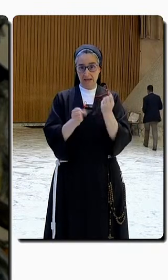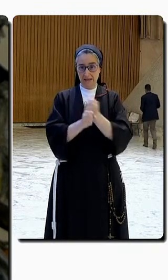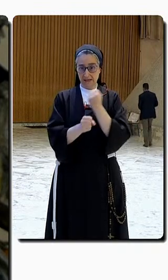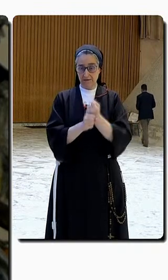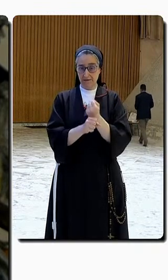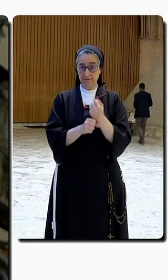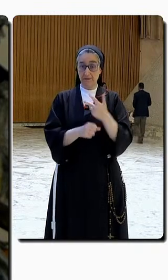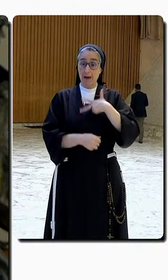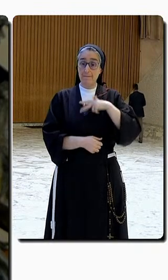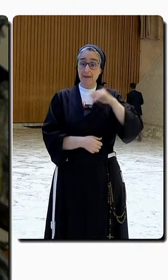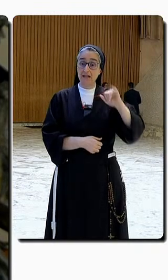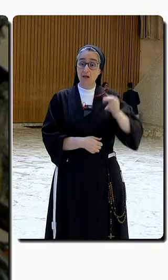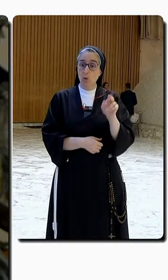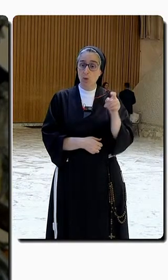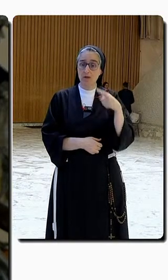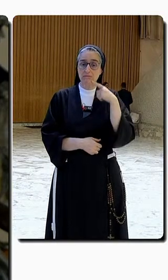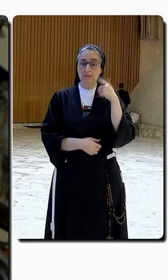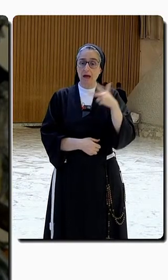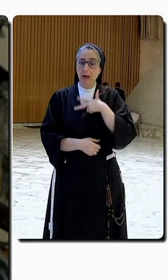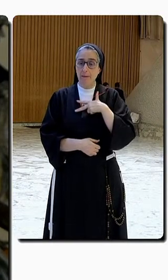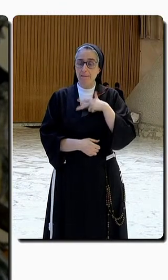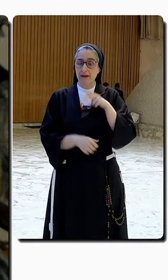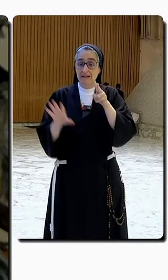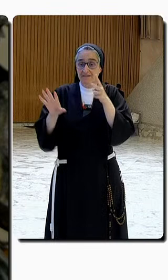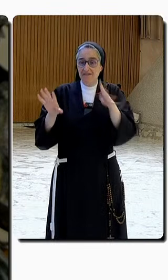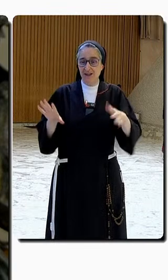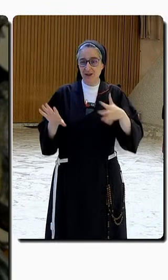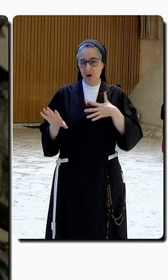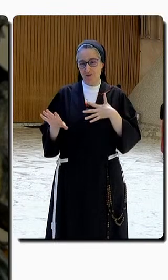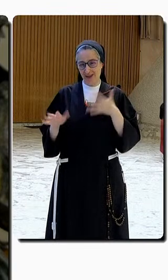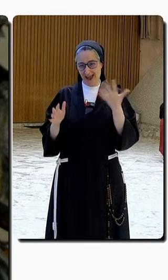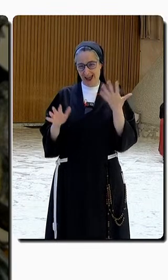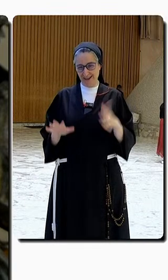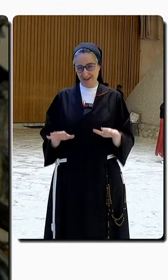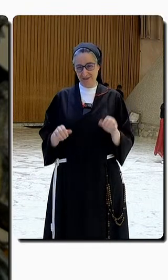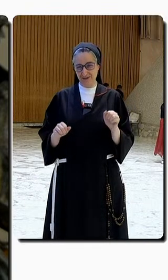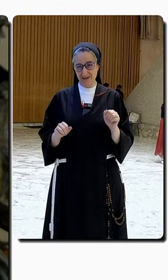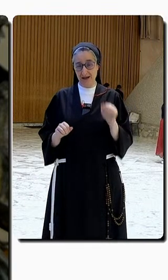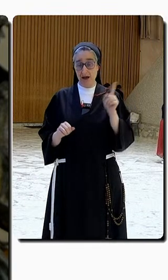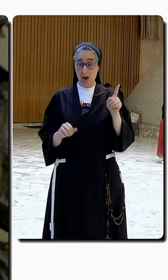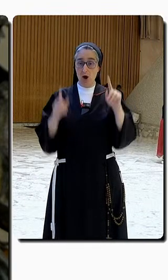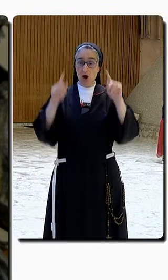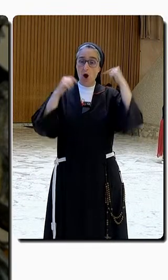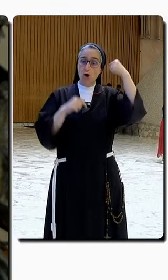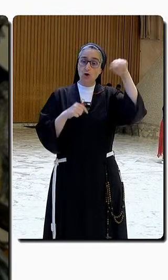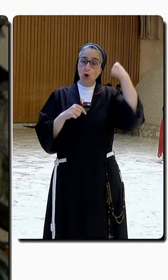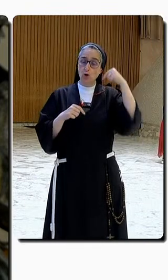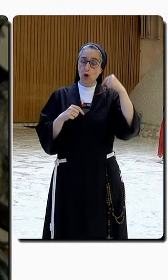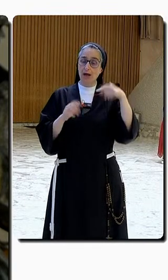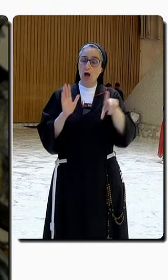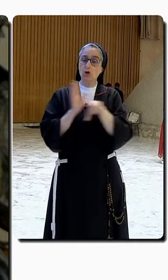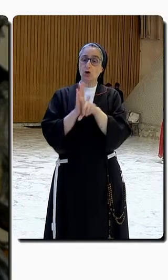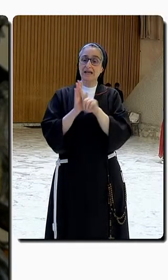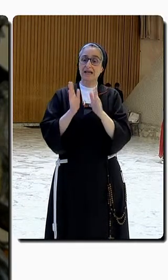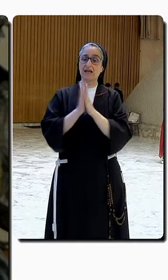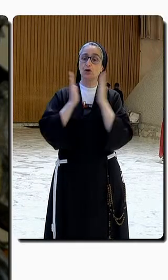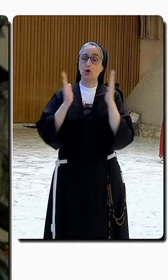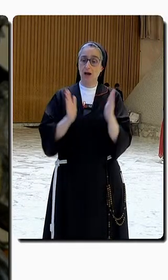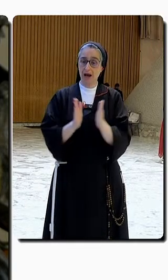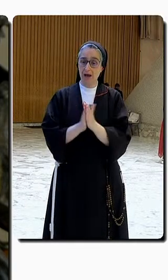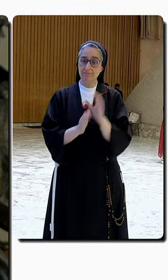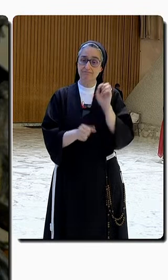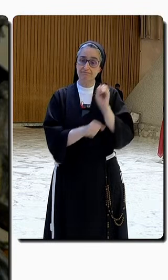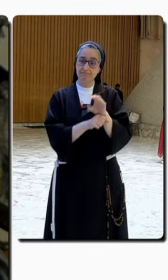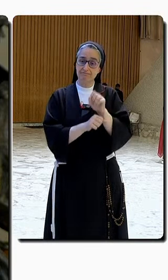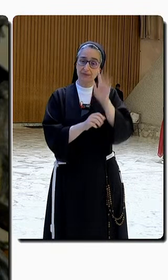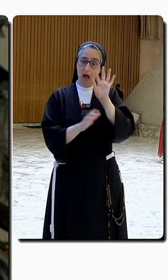Padre Juris è sacerdote da 29 anni, ha un dottorato in diritto canonico e